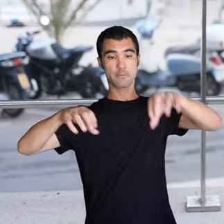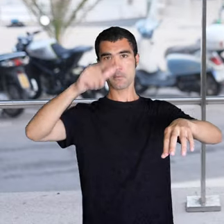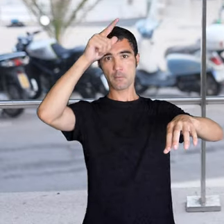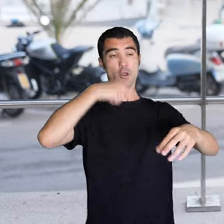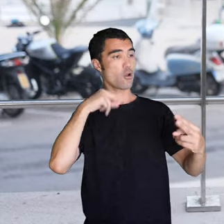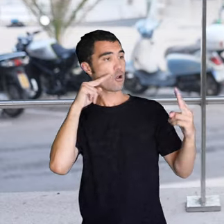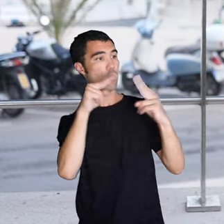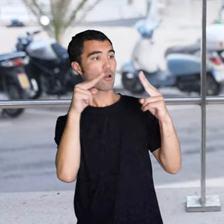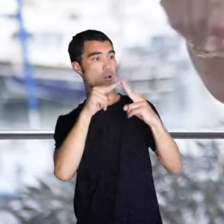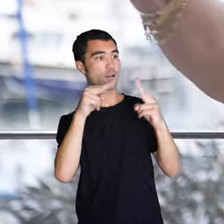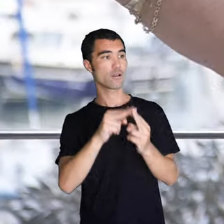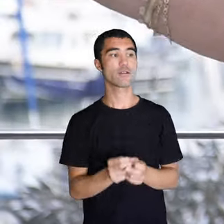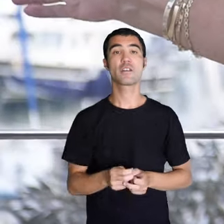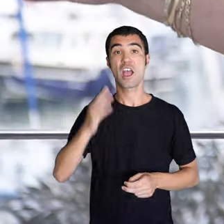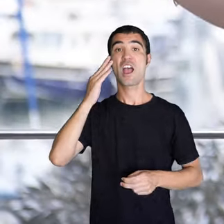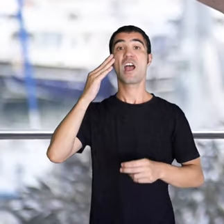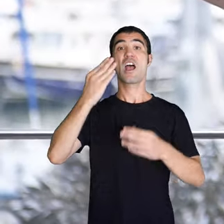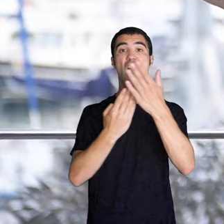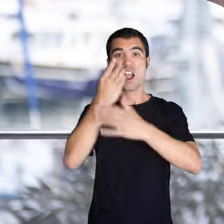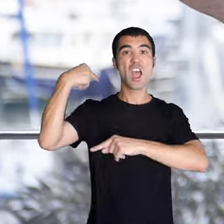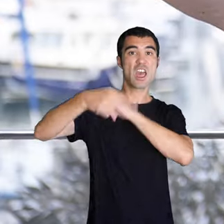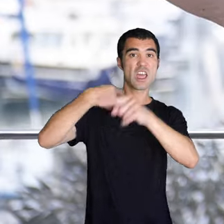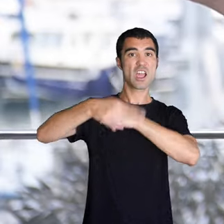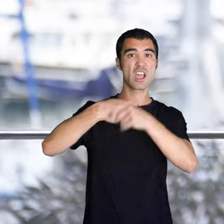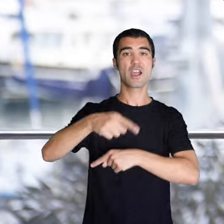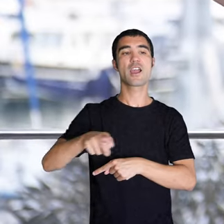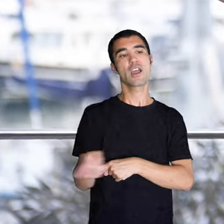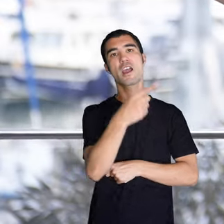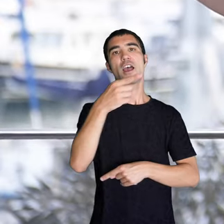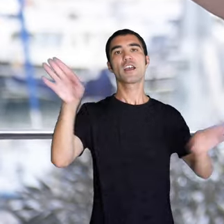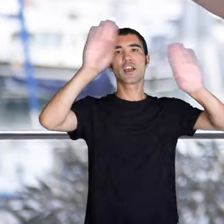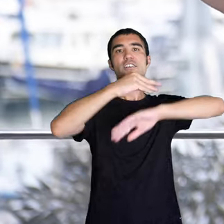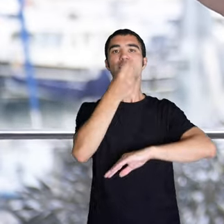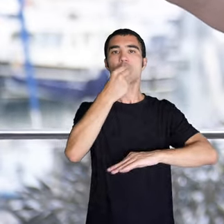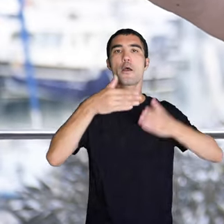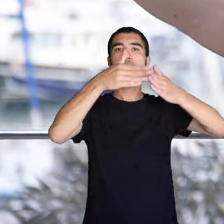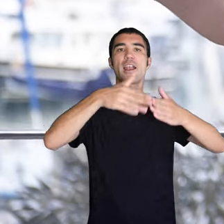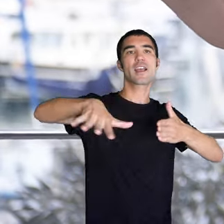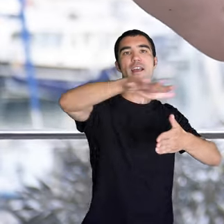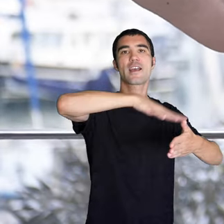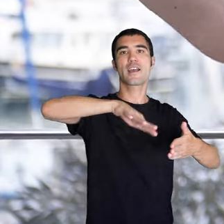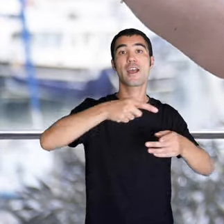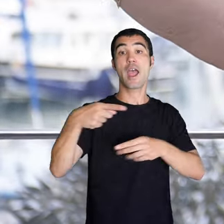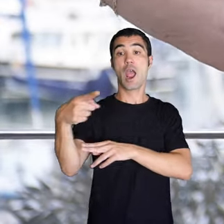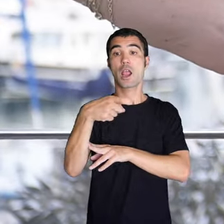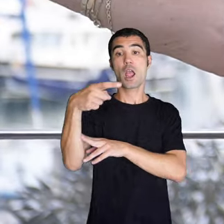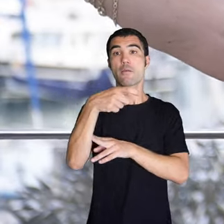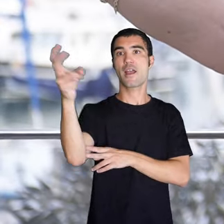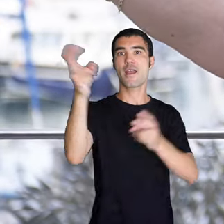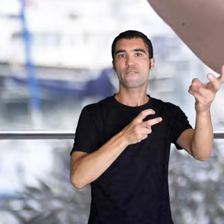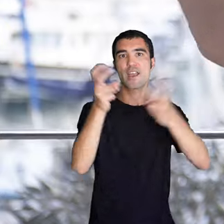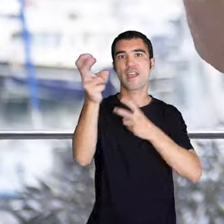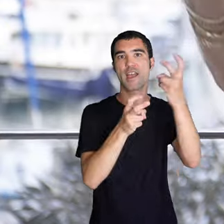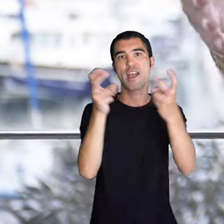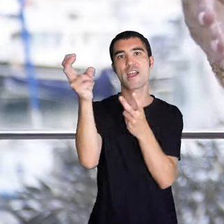coneixia i no li he vist mai cada dia diu que anava a sopar a les barques quan venien les gamberes que venien les barques